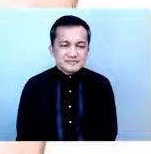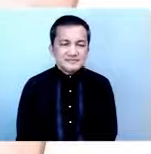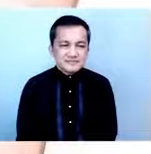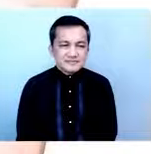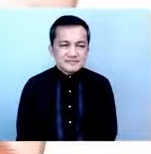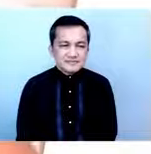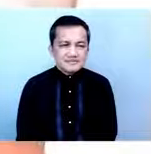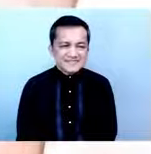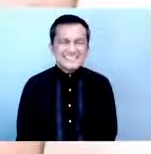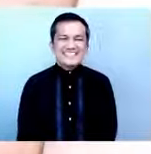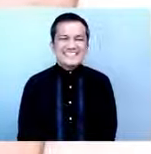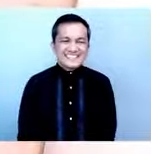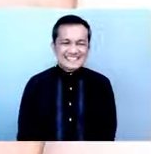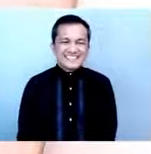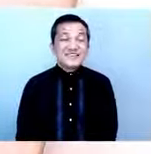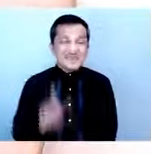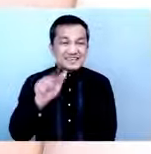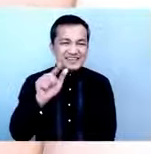Mamaya pa.